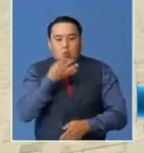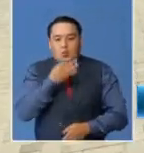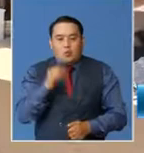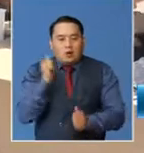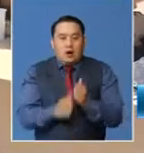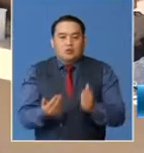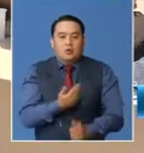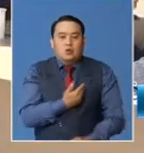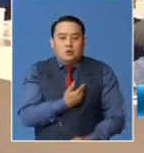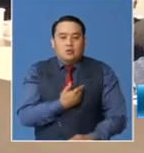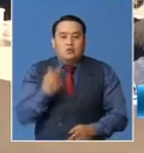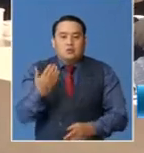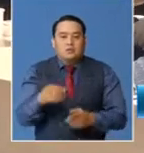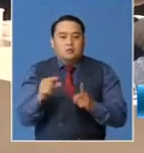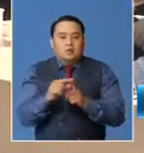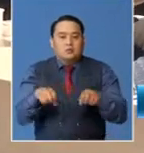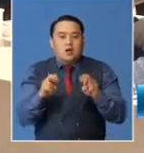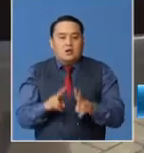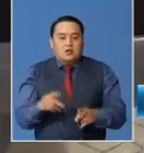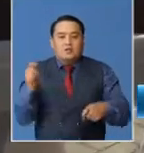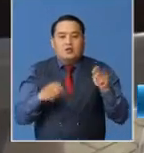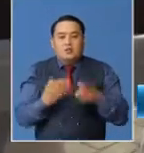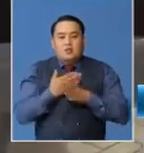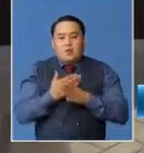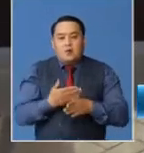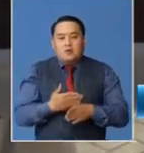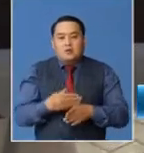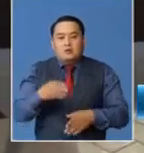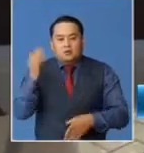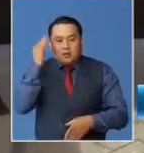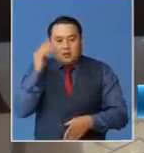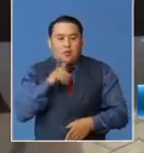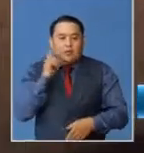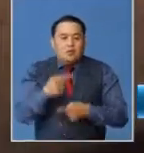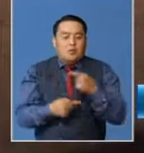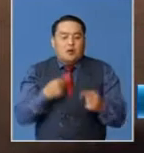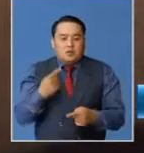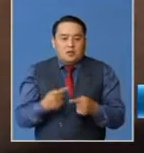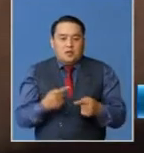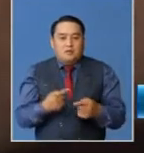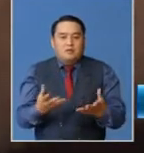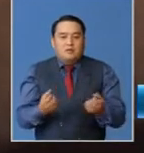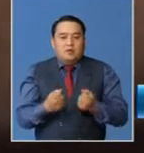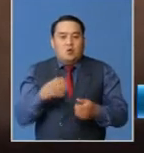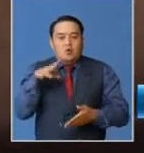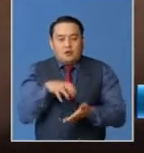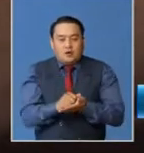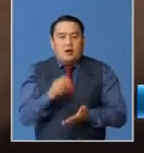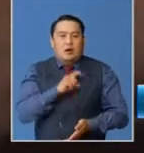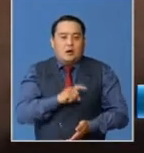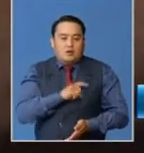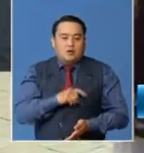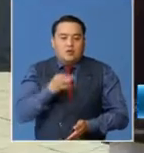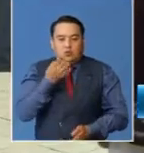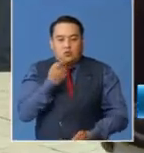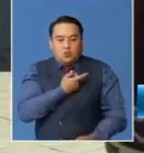каждый желающий. По словам специалистов, такие фестивали помогают раскрыть потенциал подрастающего поколения и определить увлечение по характеру и